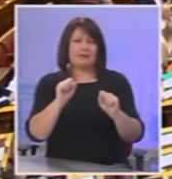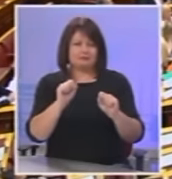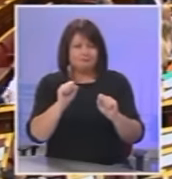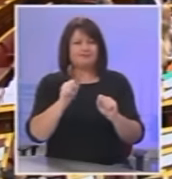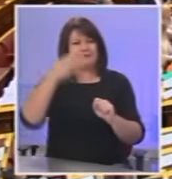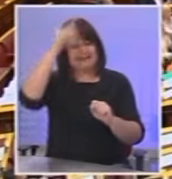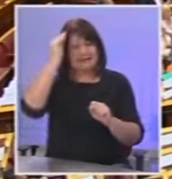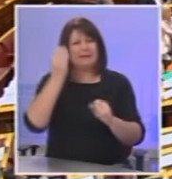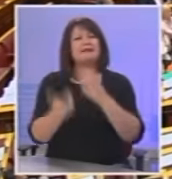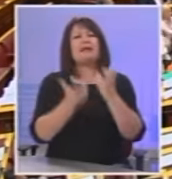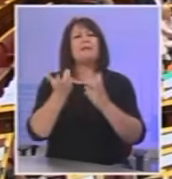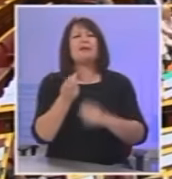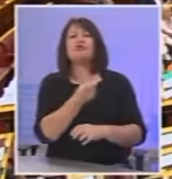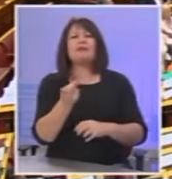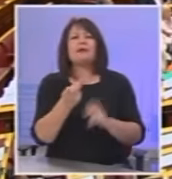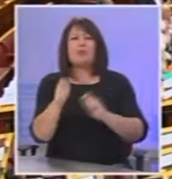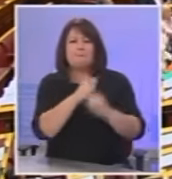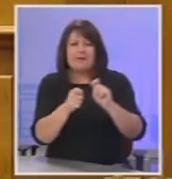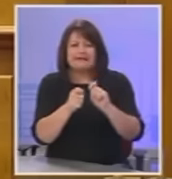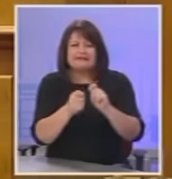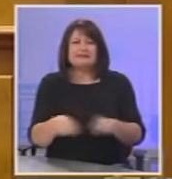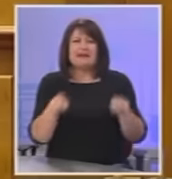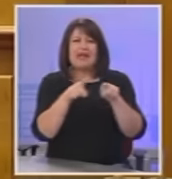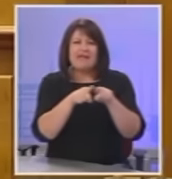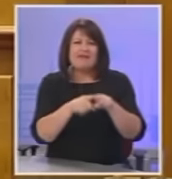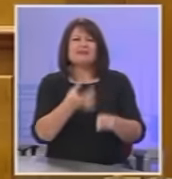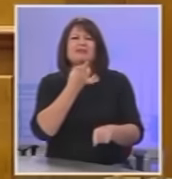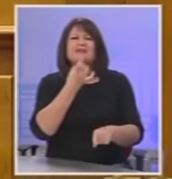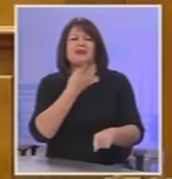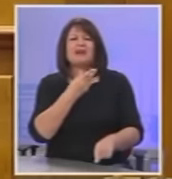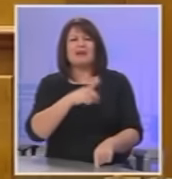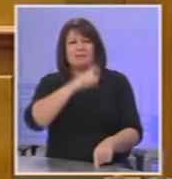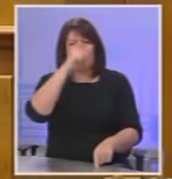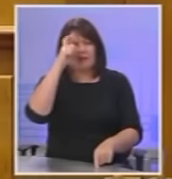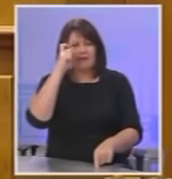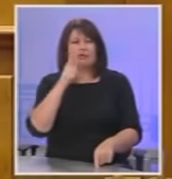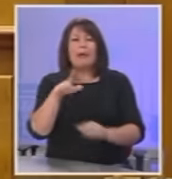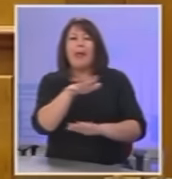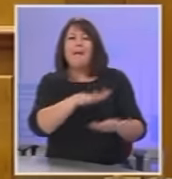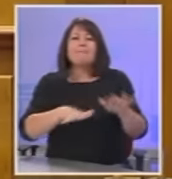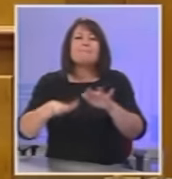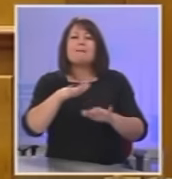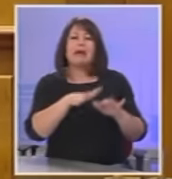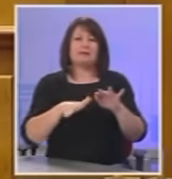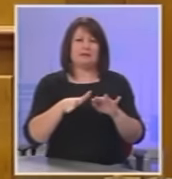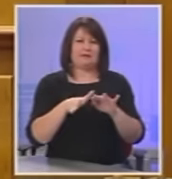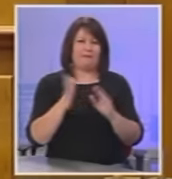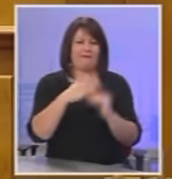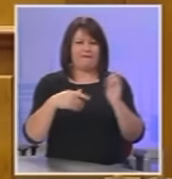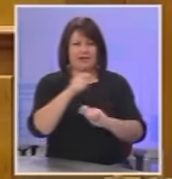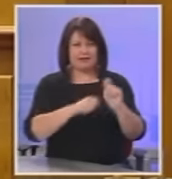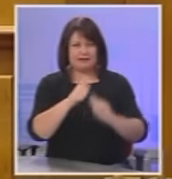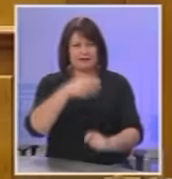Τσίπρας και ο κύριος Καμένος, έστησαν μια αδίστακτη, κατά τη γνώμη μας, πολιτική απάτη. Αποδεικνύεται ότι ο κύριος